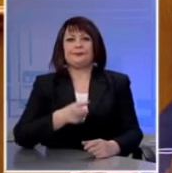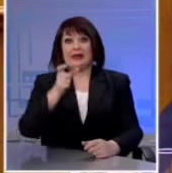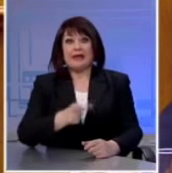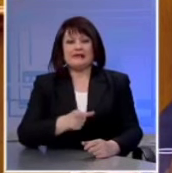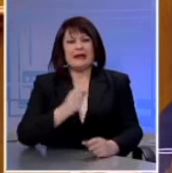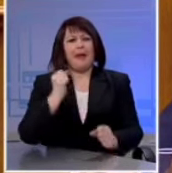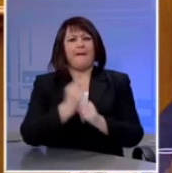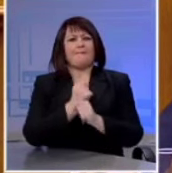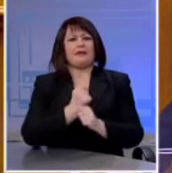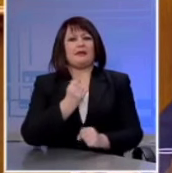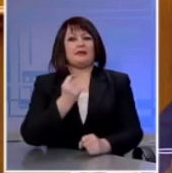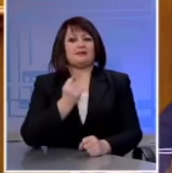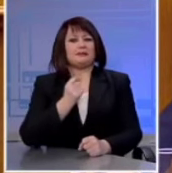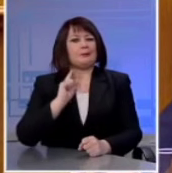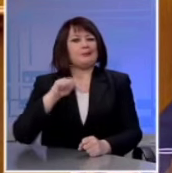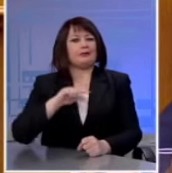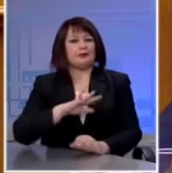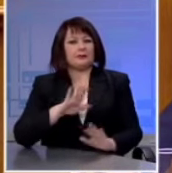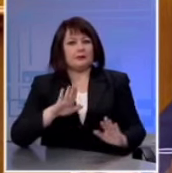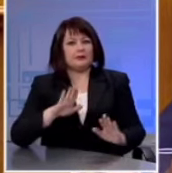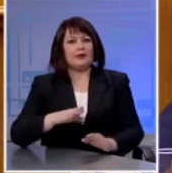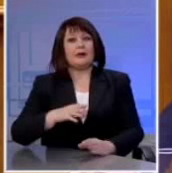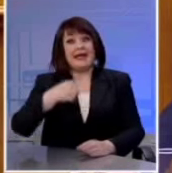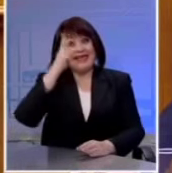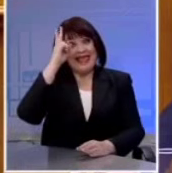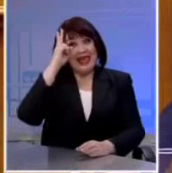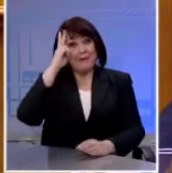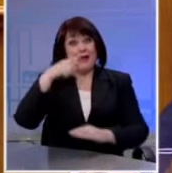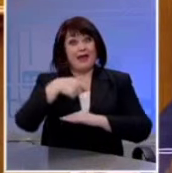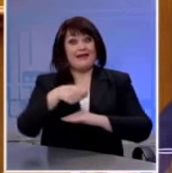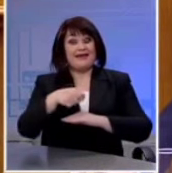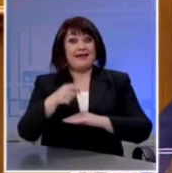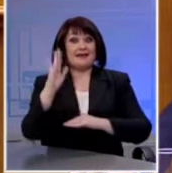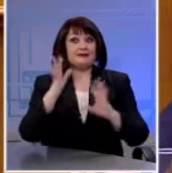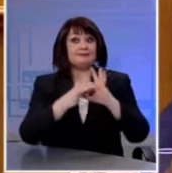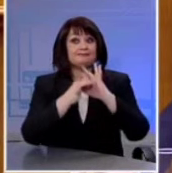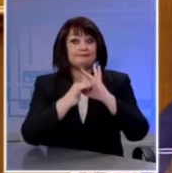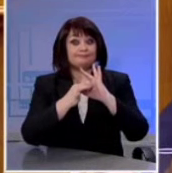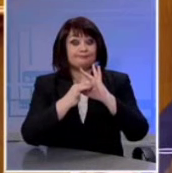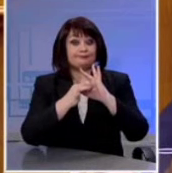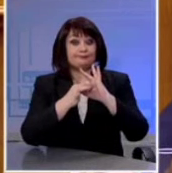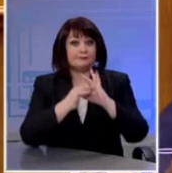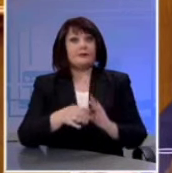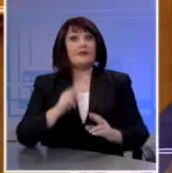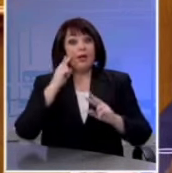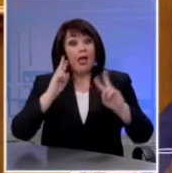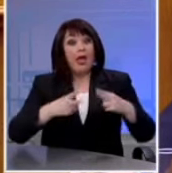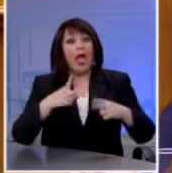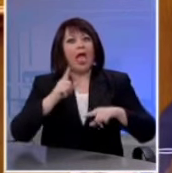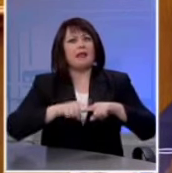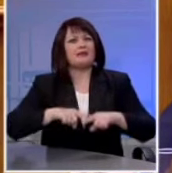παράληψη να συνεργαστείτε με τις γερμανικές αρχές για τον εντοπισμό Ελλήνων